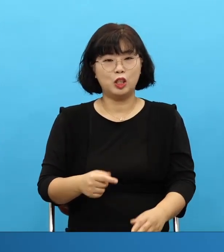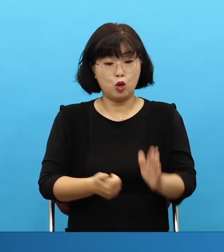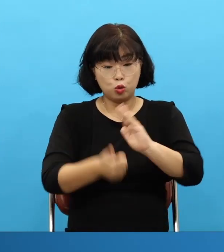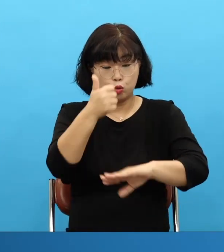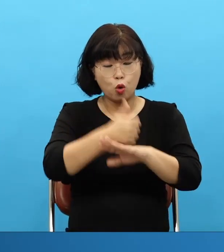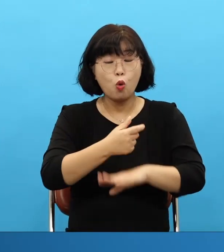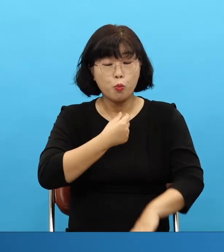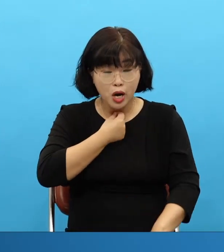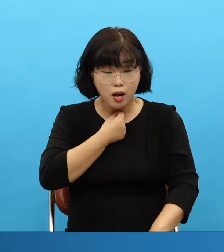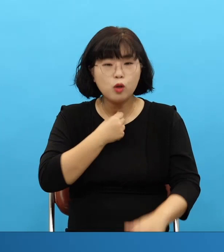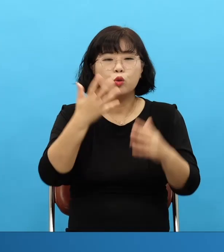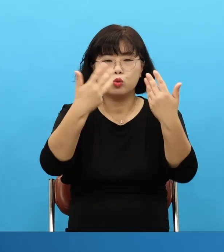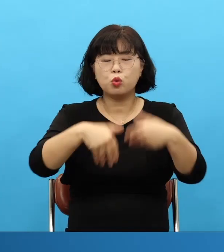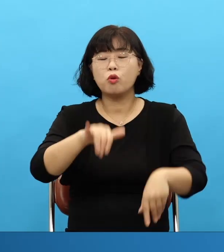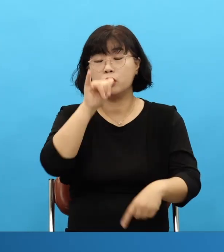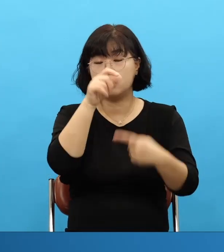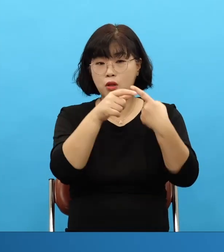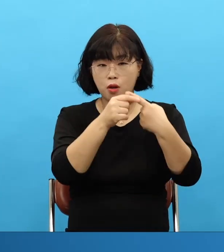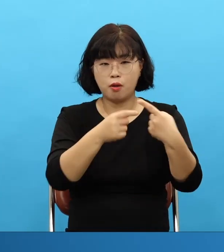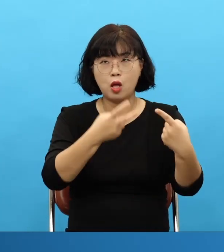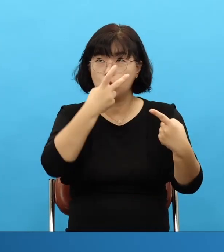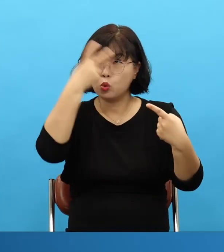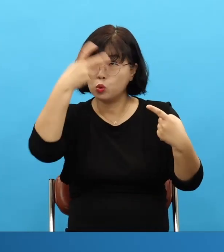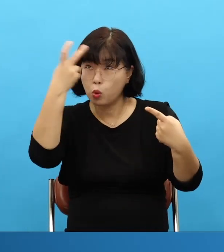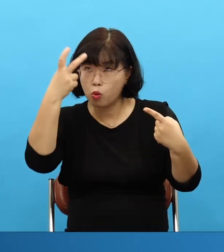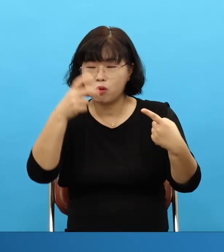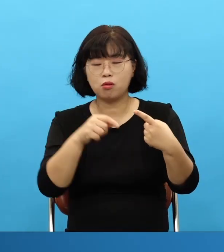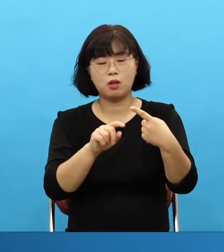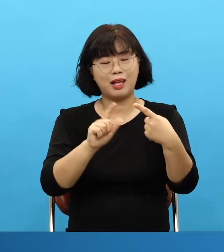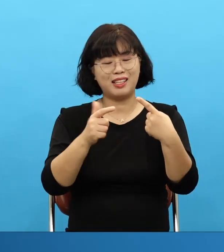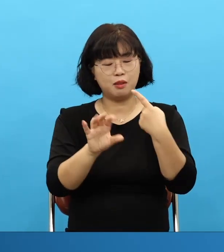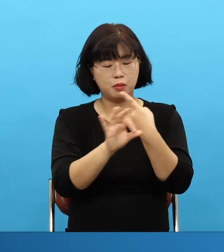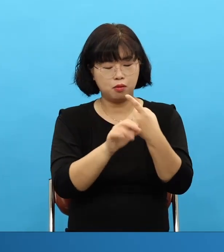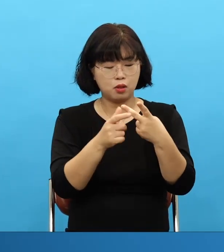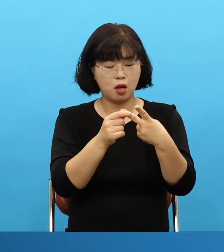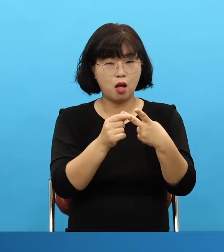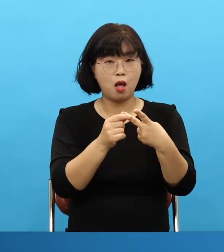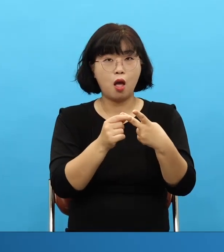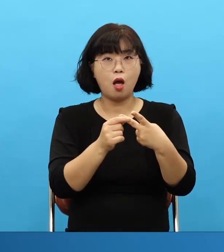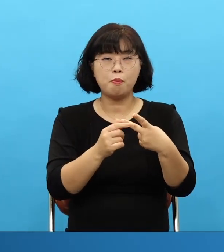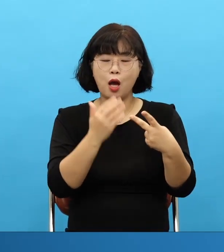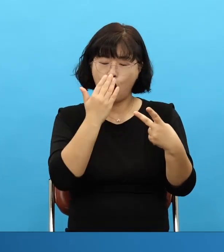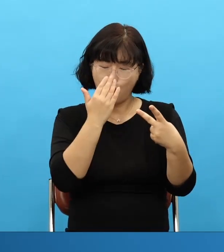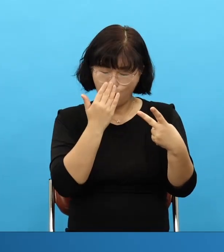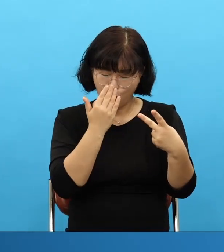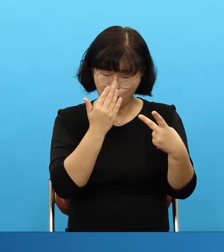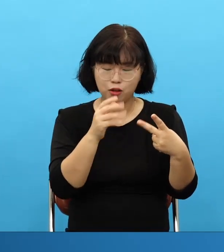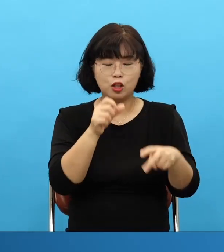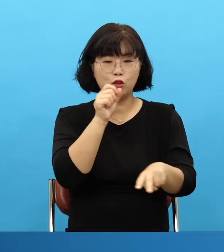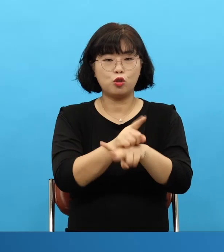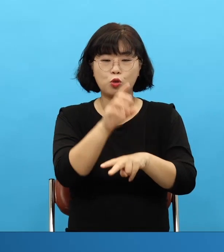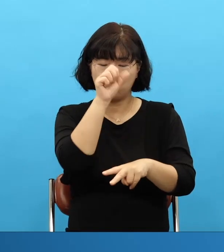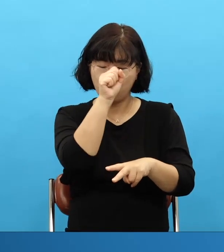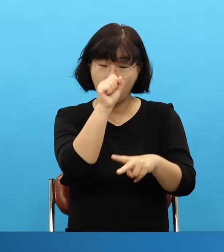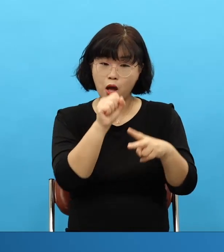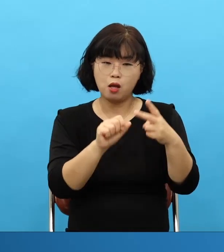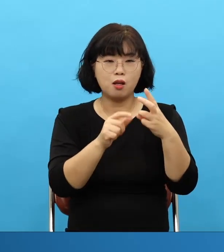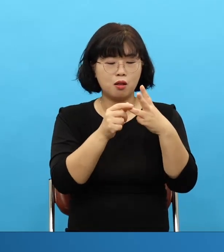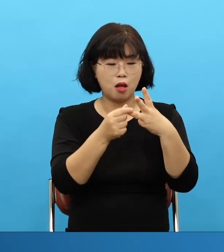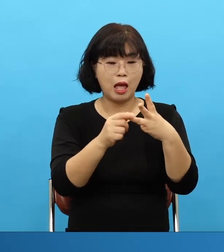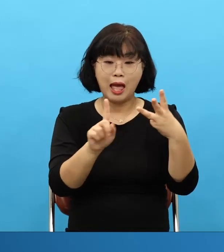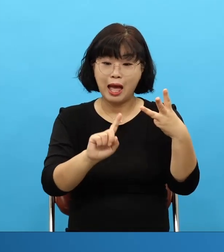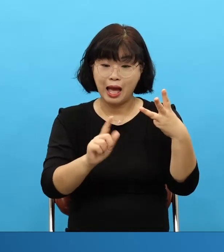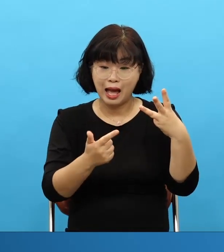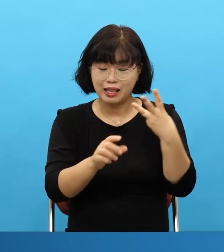you have street smarts. You need to be smart. 믿음 없지 머리 나쁘지 성격 더럽지 삼일체가 돼버리면요